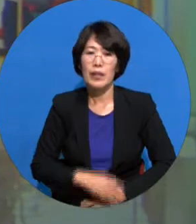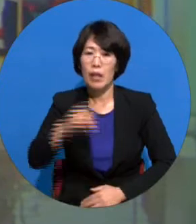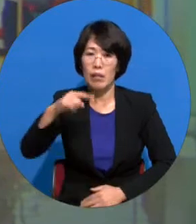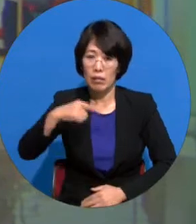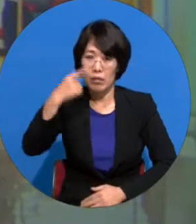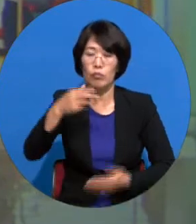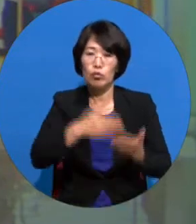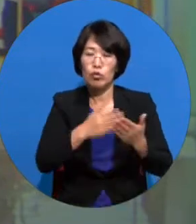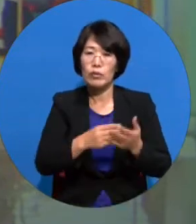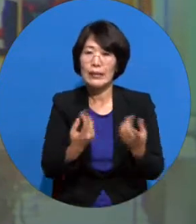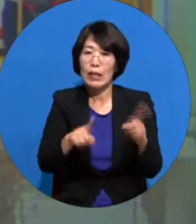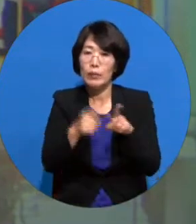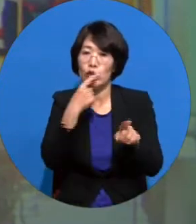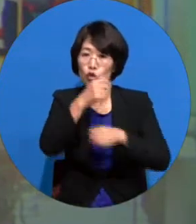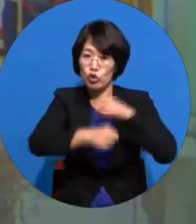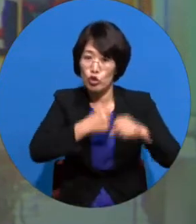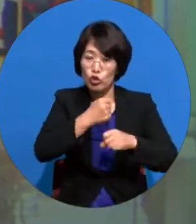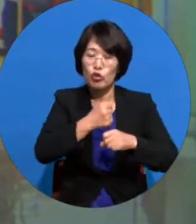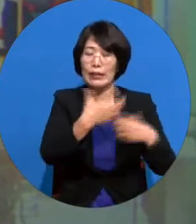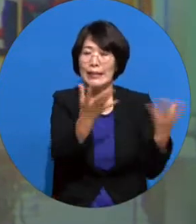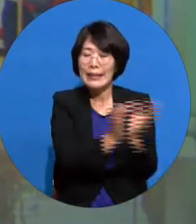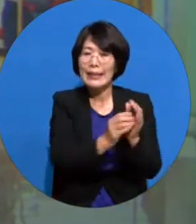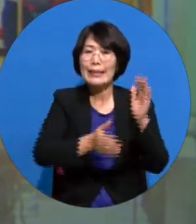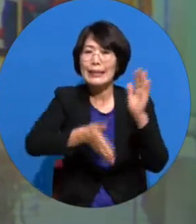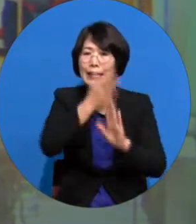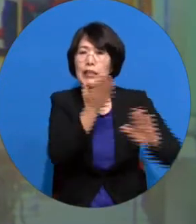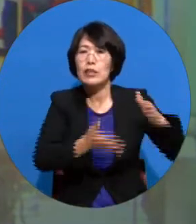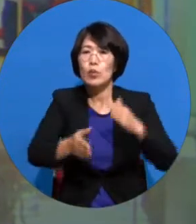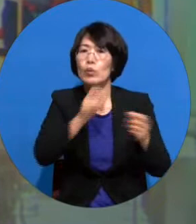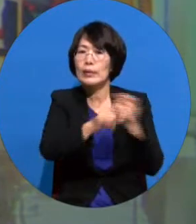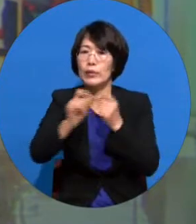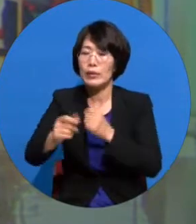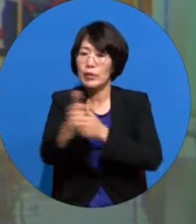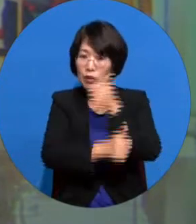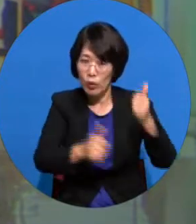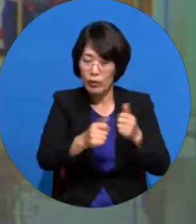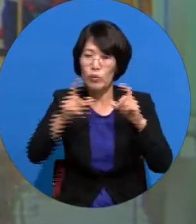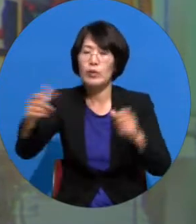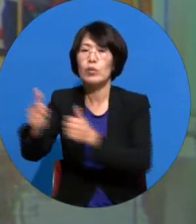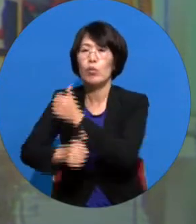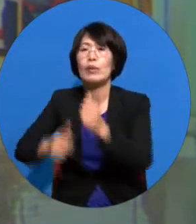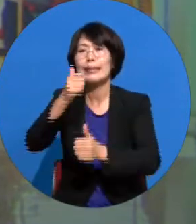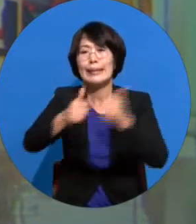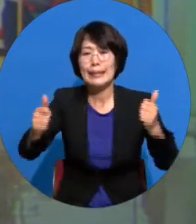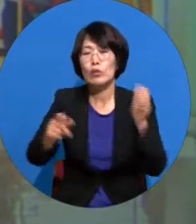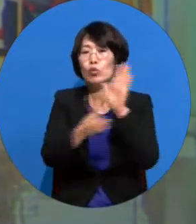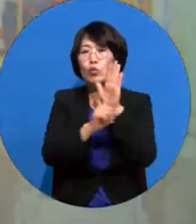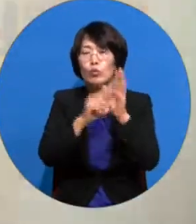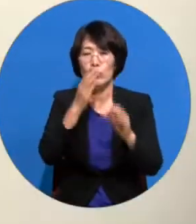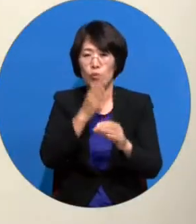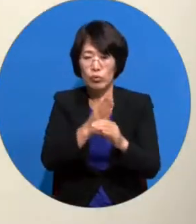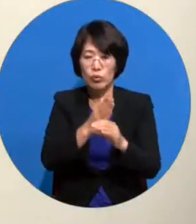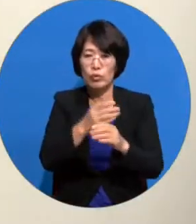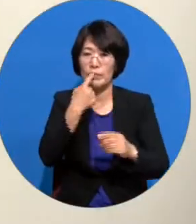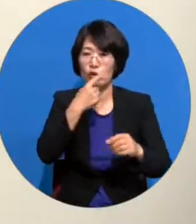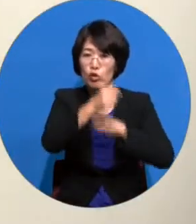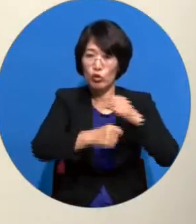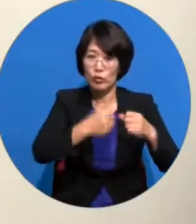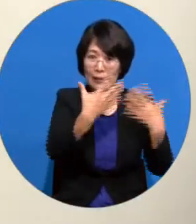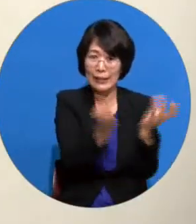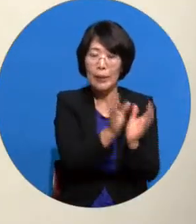다음 있습니다 더불어 민주당 시도 당의 광주와 전남 시 도당 위원장 과 취업 위원장 을 공모합니다 민주당 에